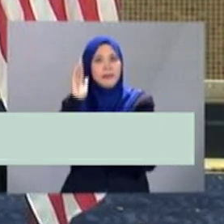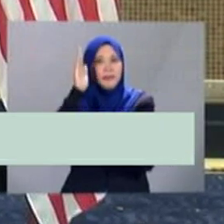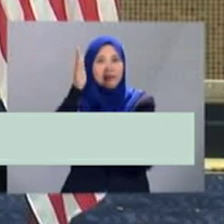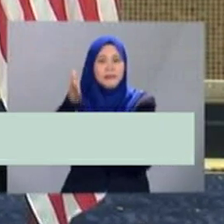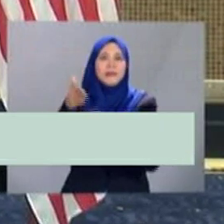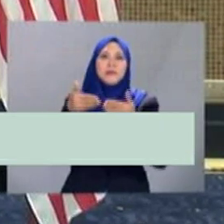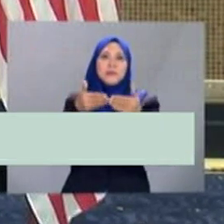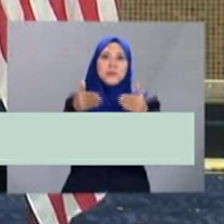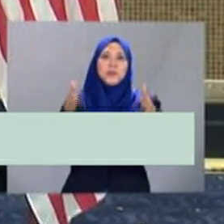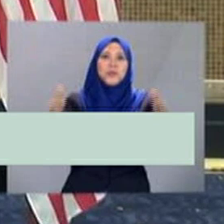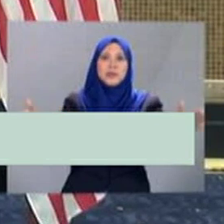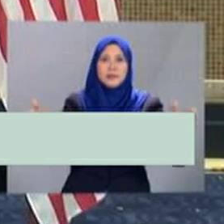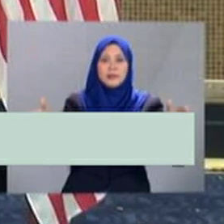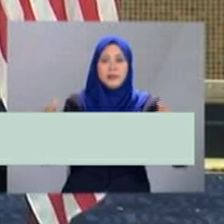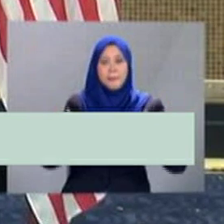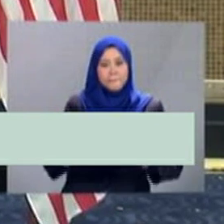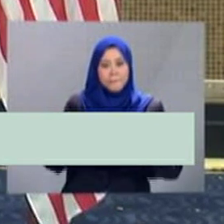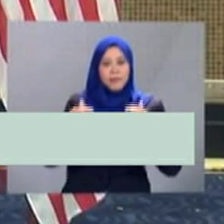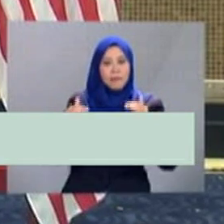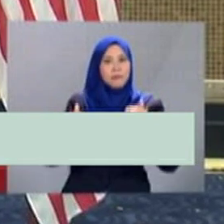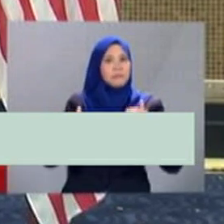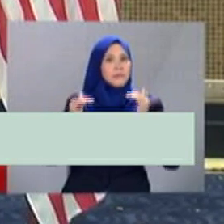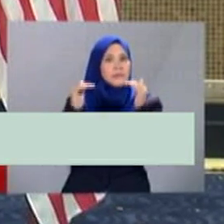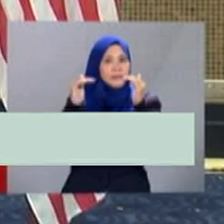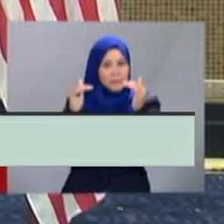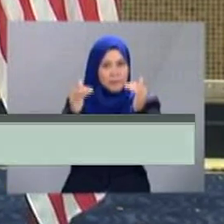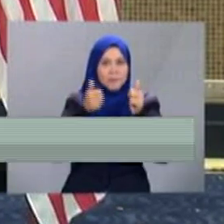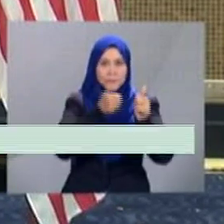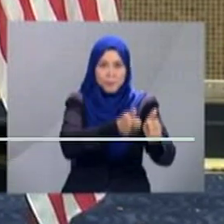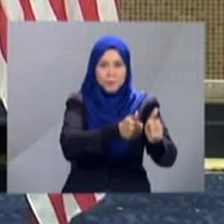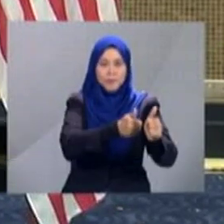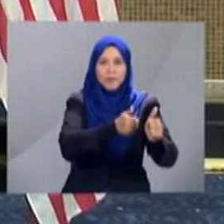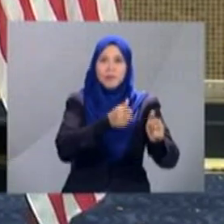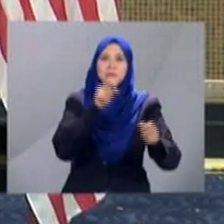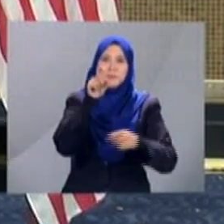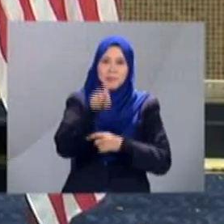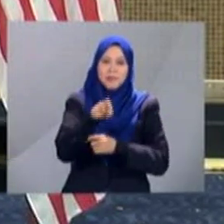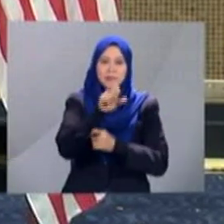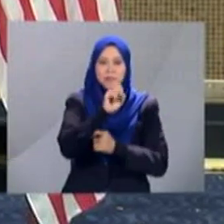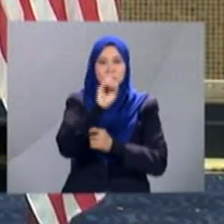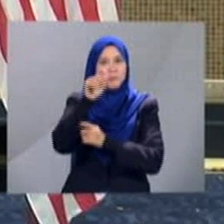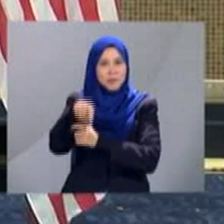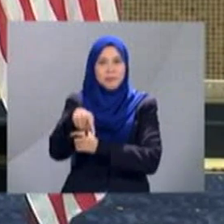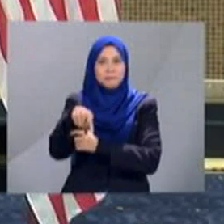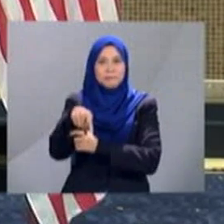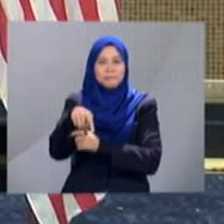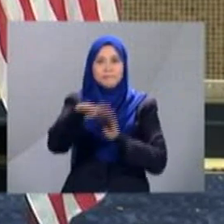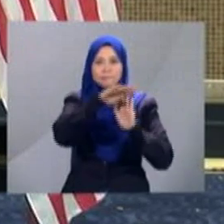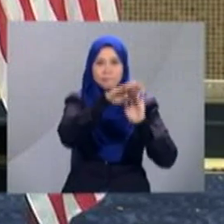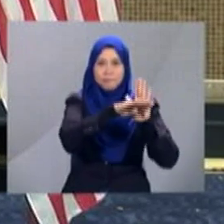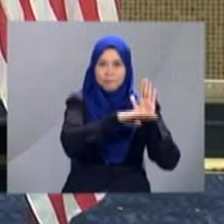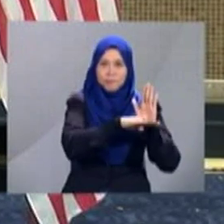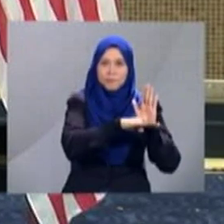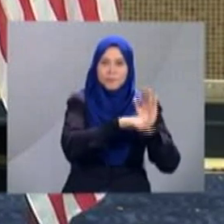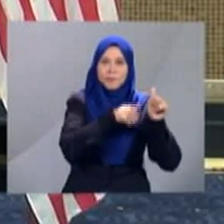beroperasi semula secara berperingkat-peringkat dengan pematuhan sepenuhnya kepada SOP. Seperti mana yang